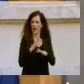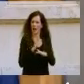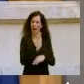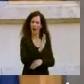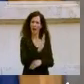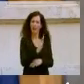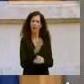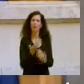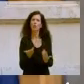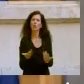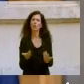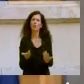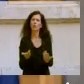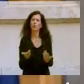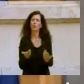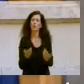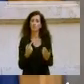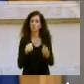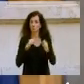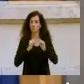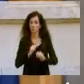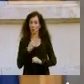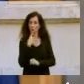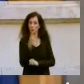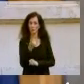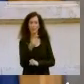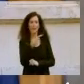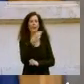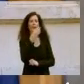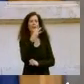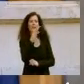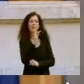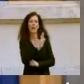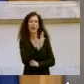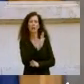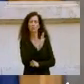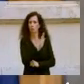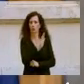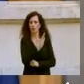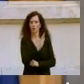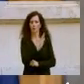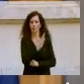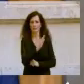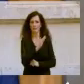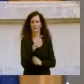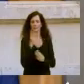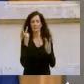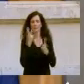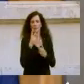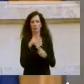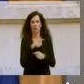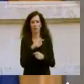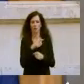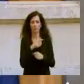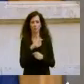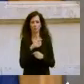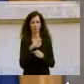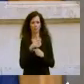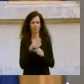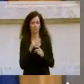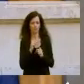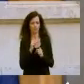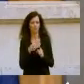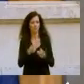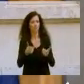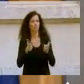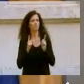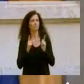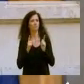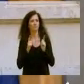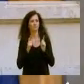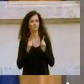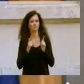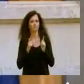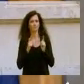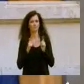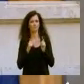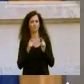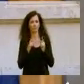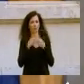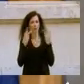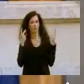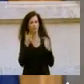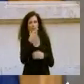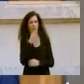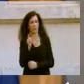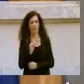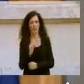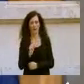beh quell'espressione sicuramente infelice espressione quindi la rimando al mittente perché assolutamente infelice